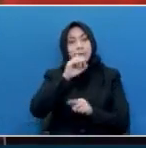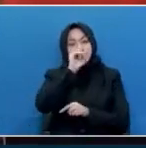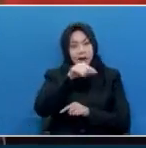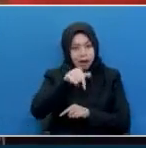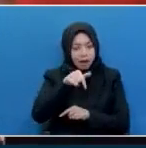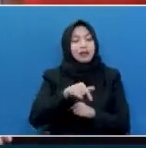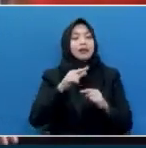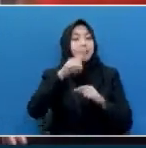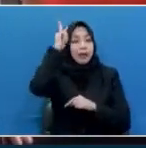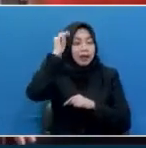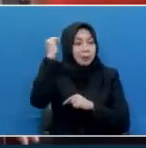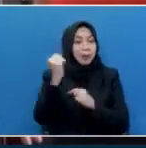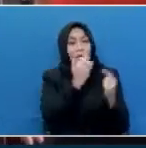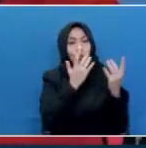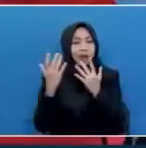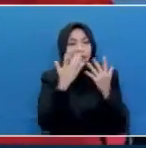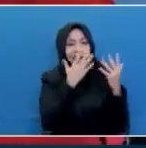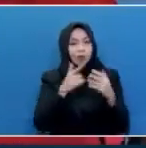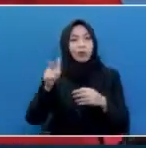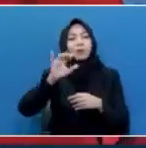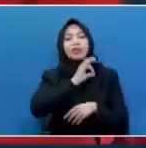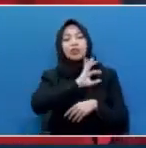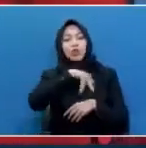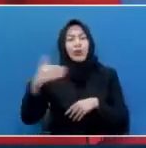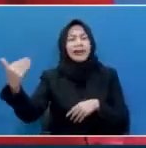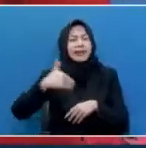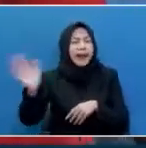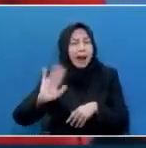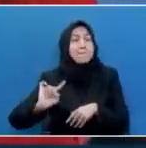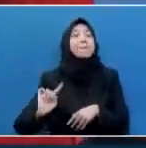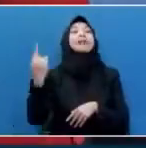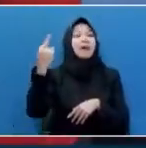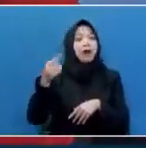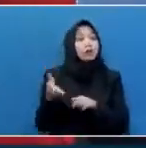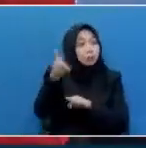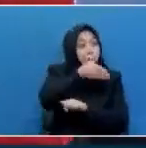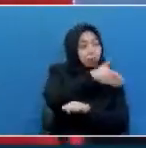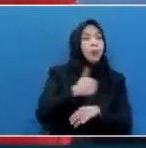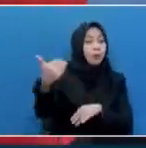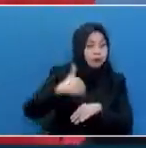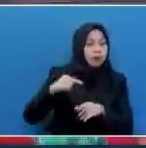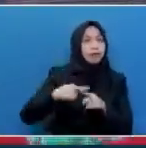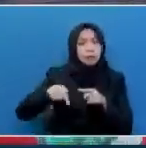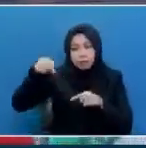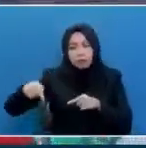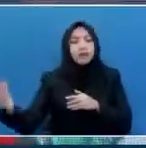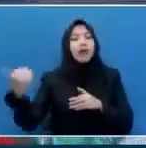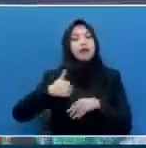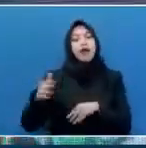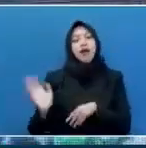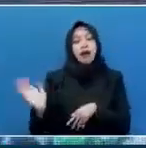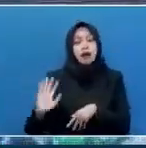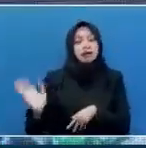tidak hadir dalam acara peringatan hari ulang tahun PDIP FX Rudi menyebut PDI Perjuangan tetap memberikan undangan kepada